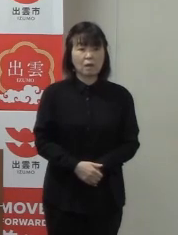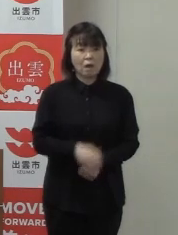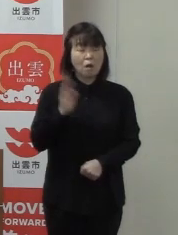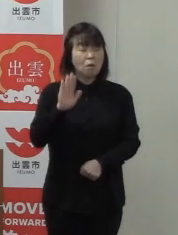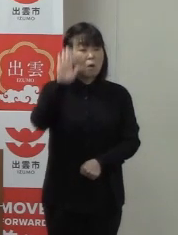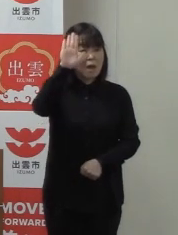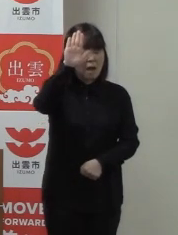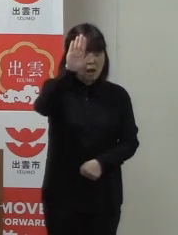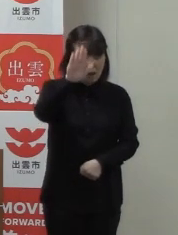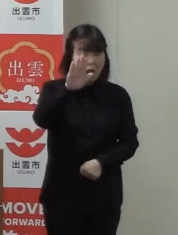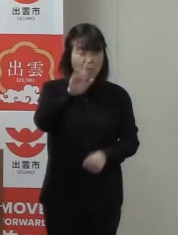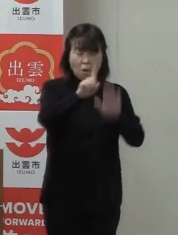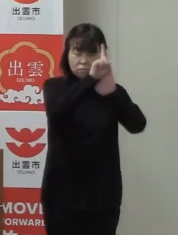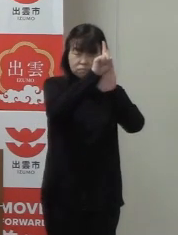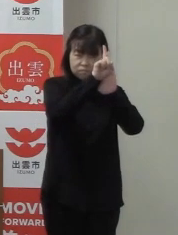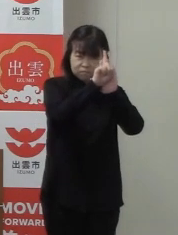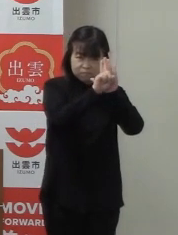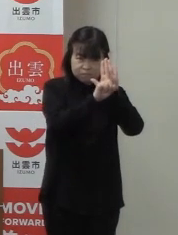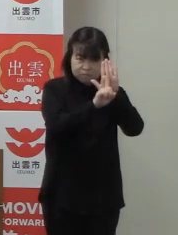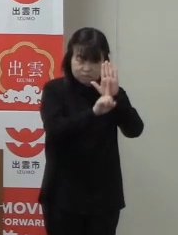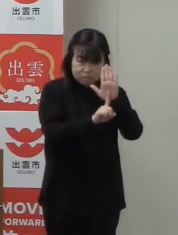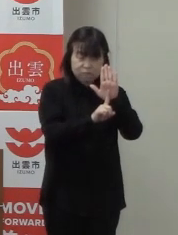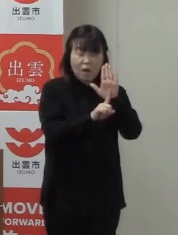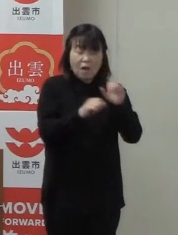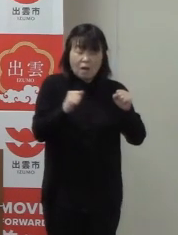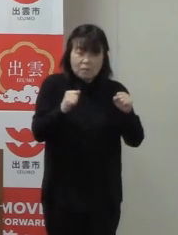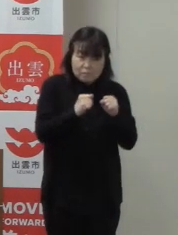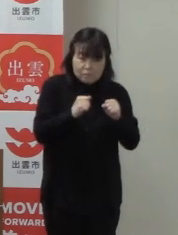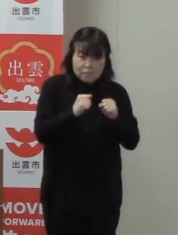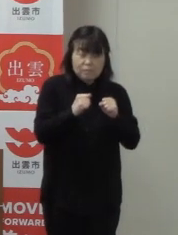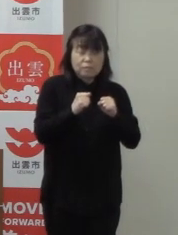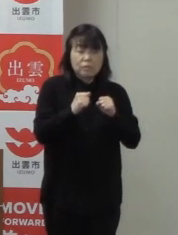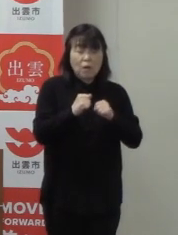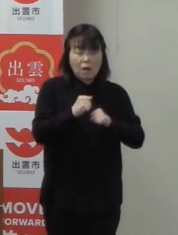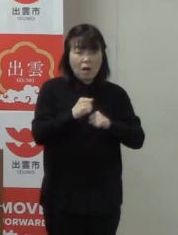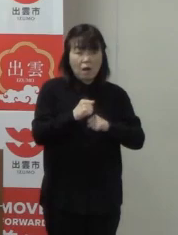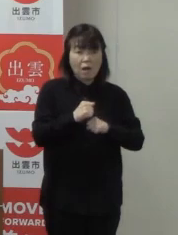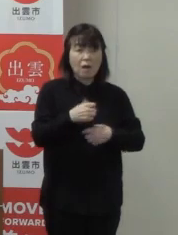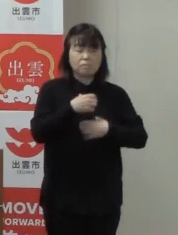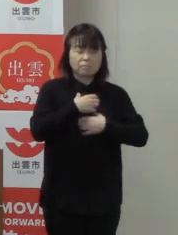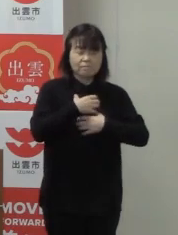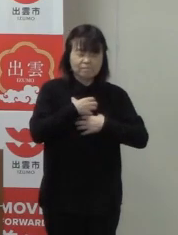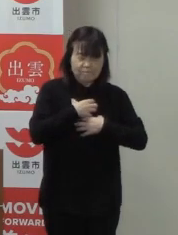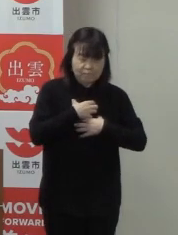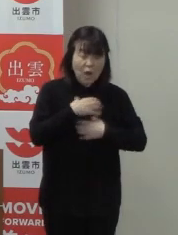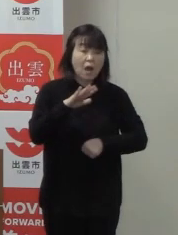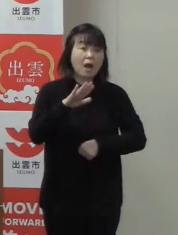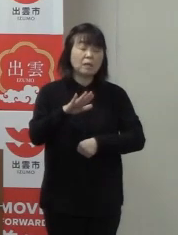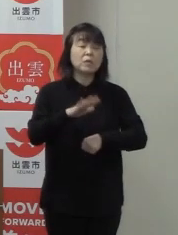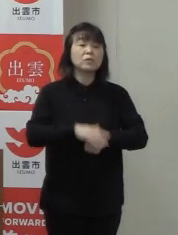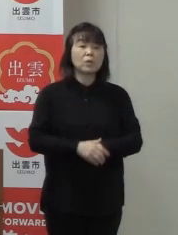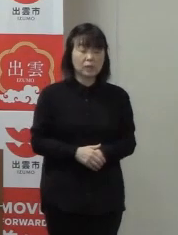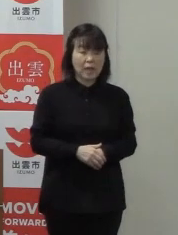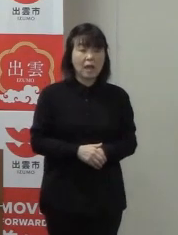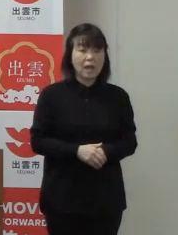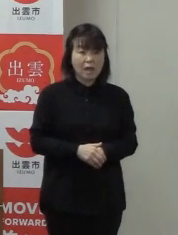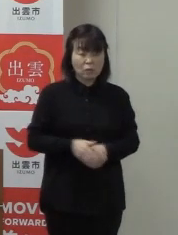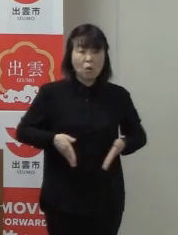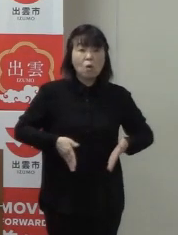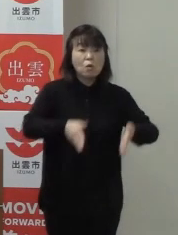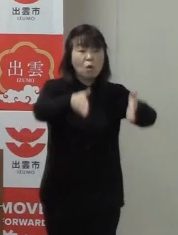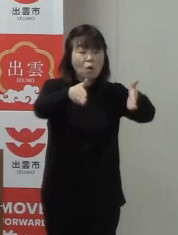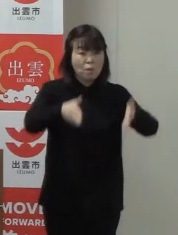から低温も注意が必要だと思いますので、路面の凍結による車の事故とかです